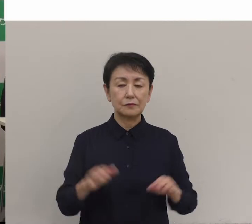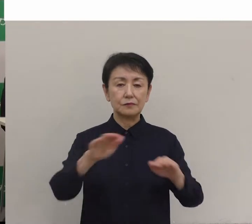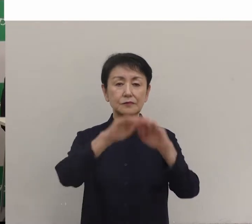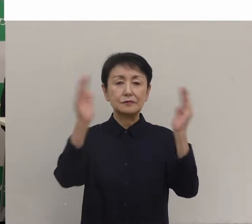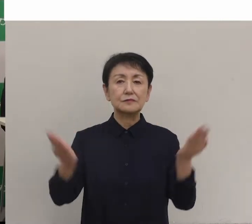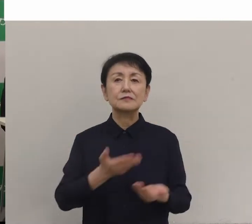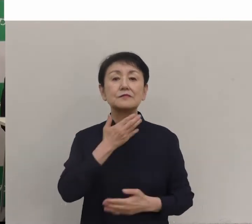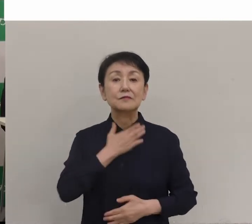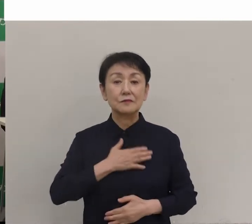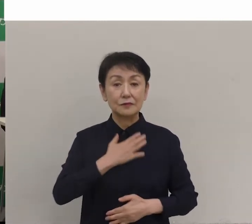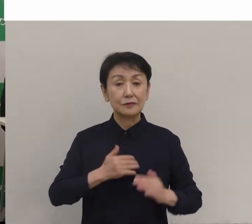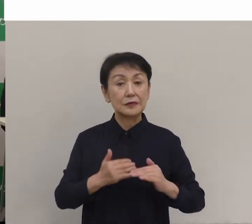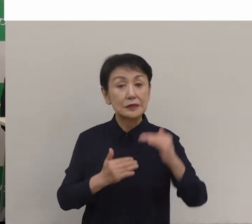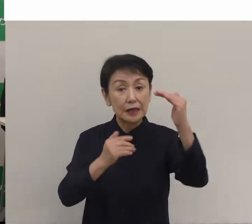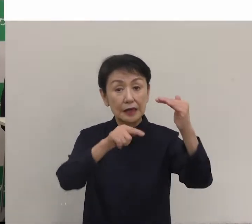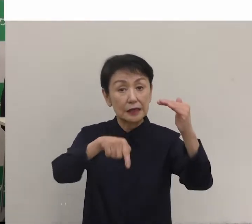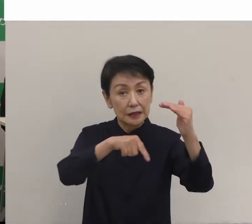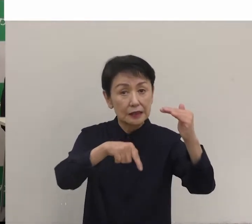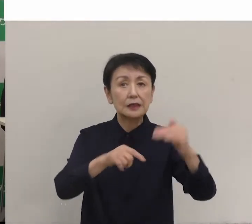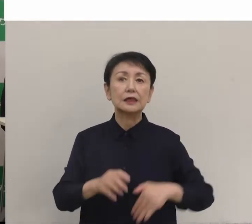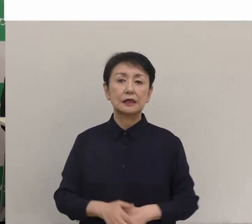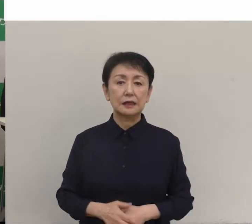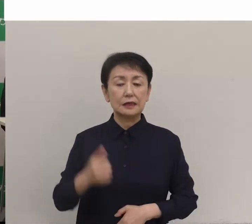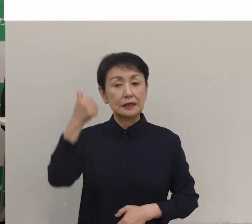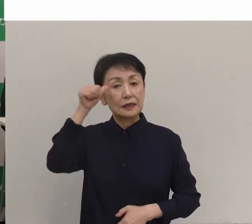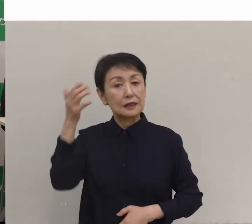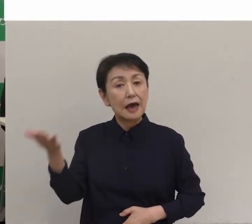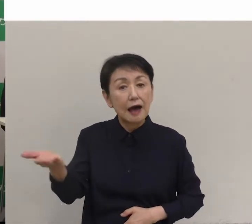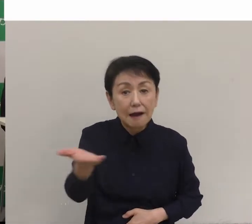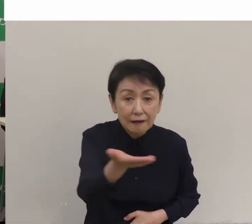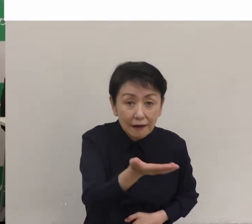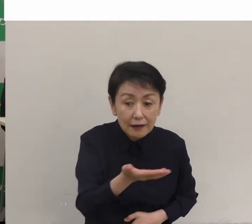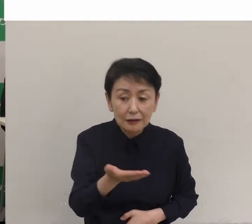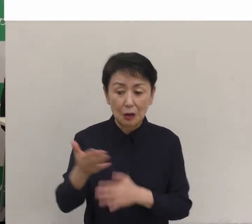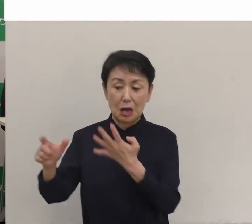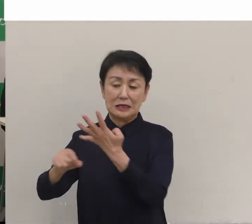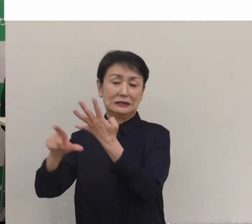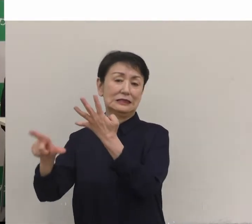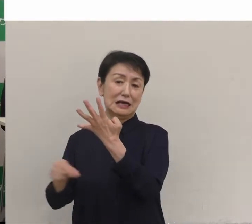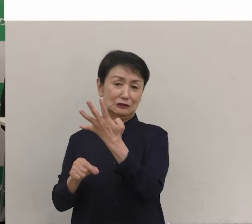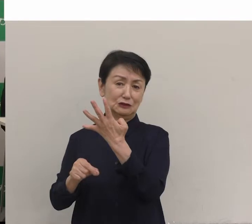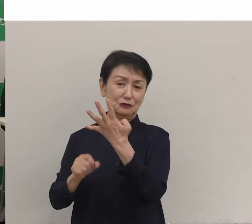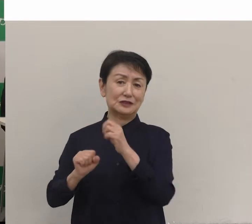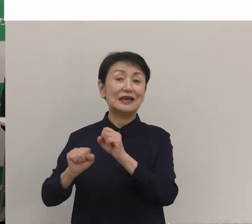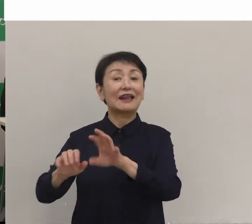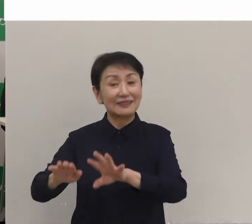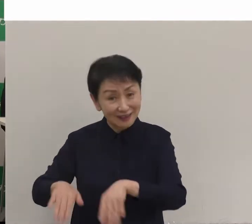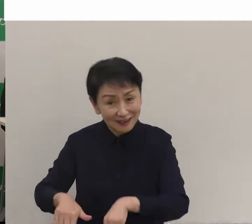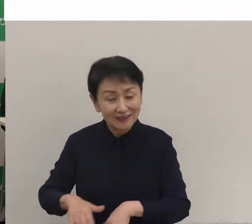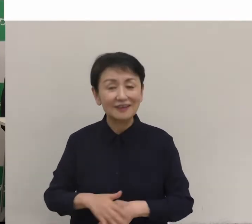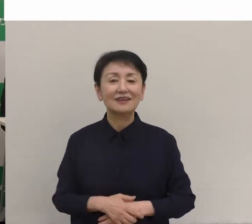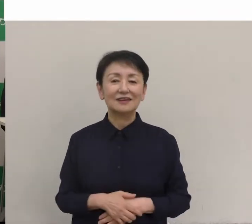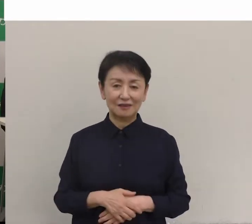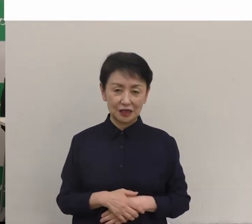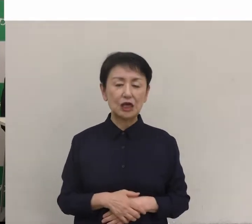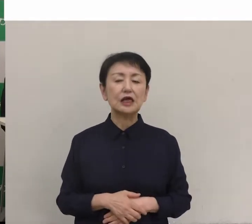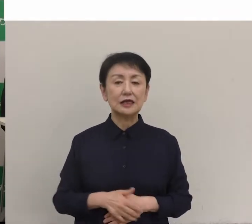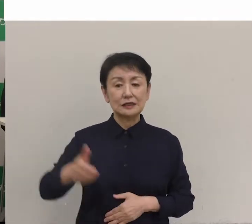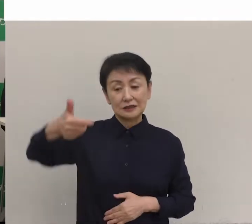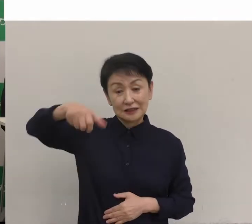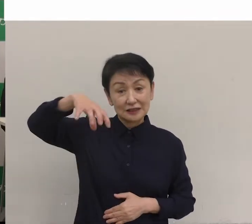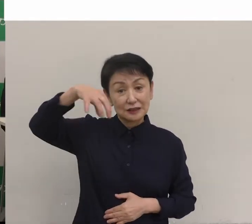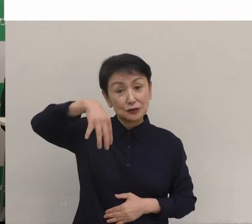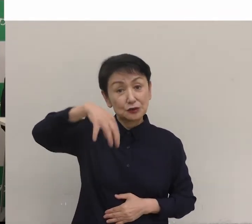度の高い項目としてはアンケートを4月に実施したということもありまして、上水道